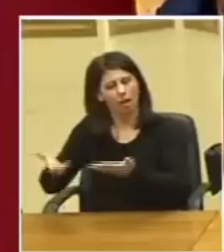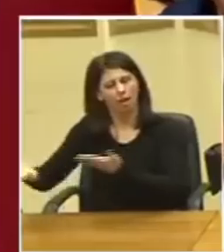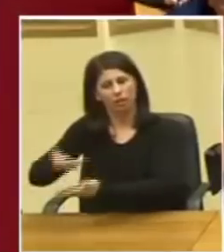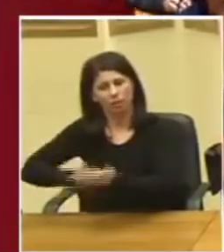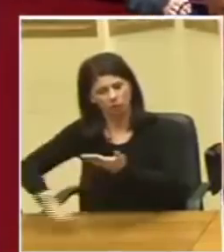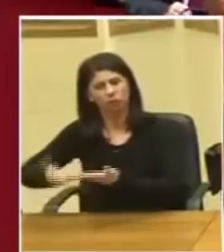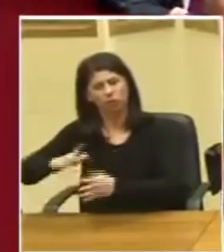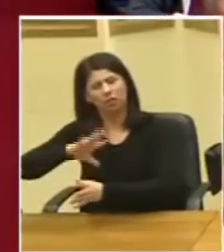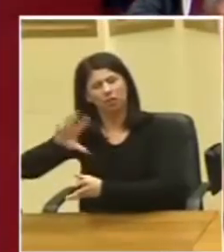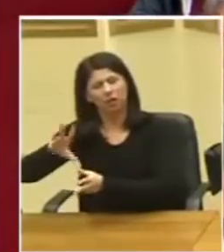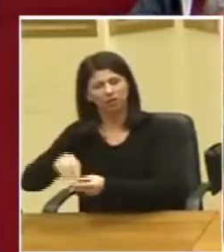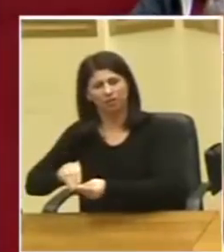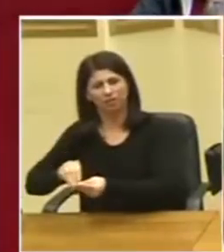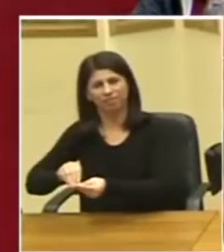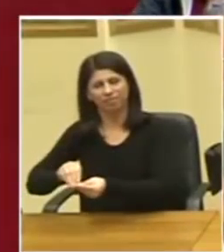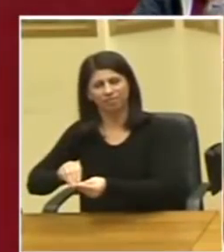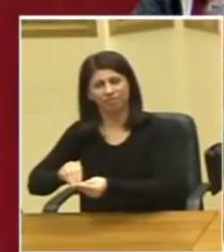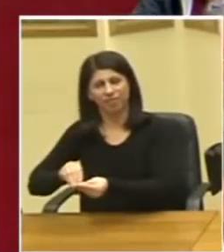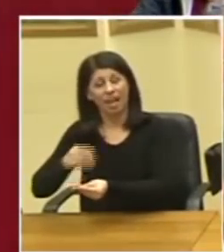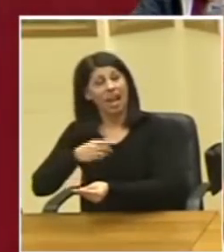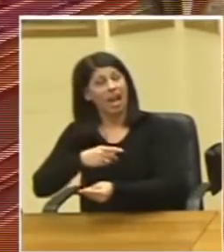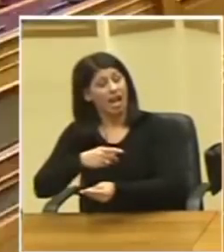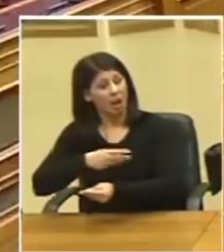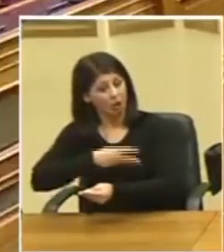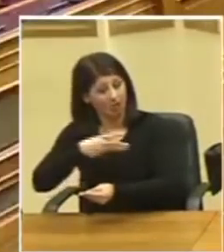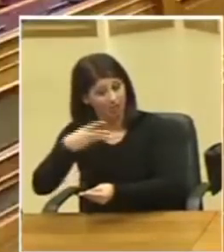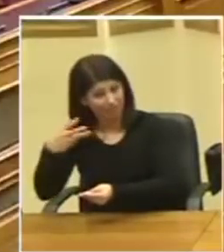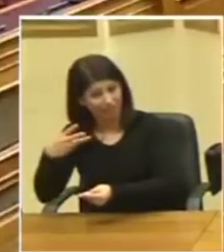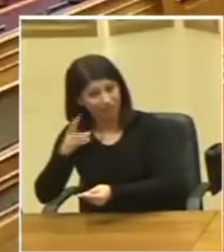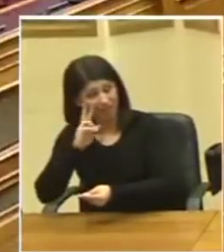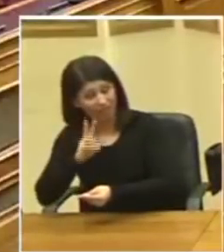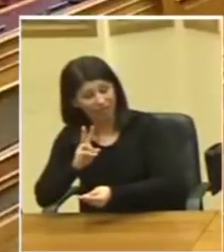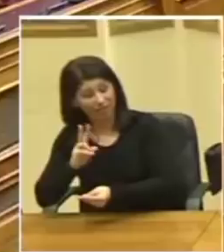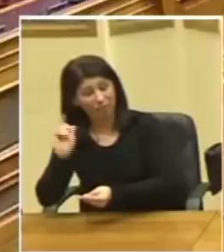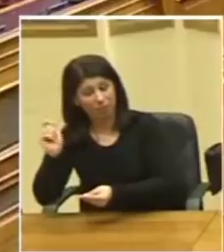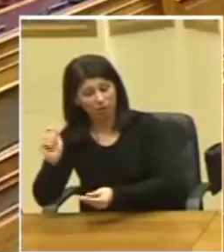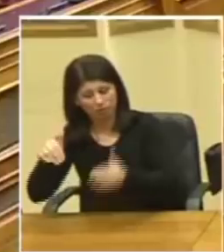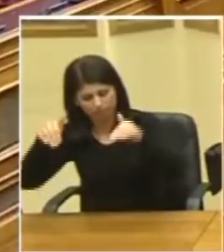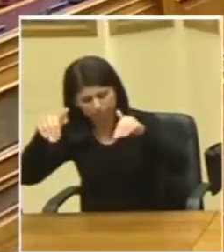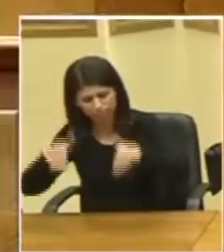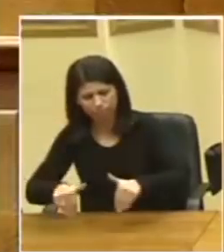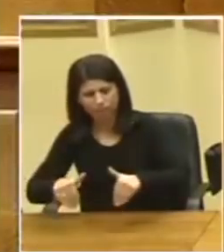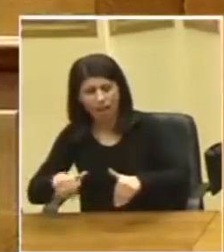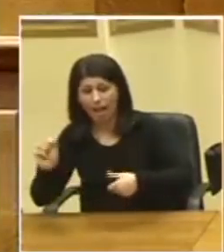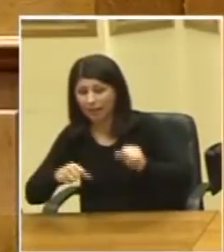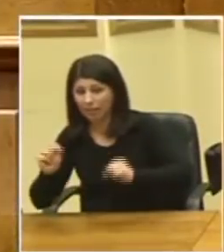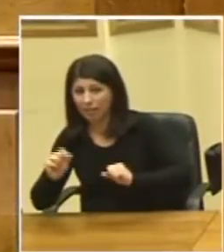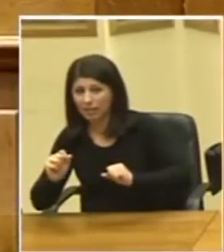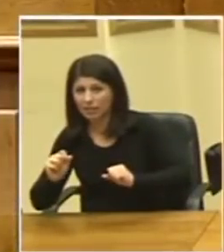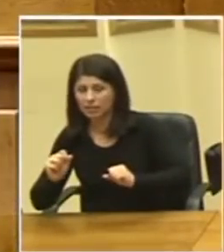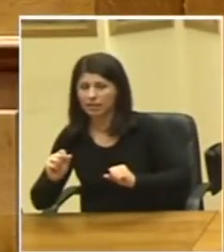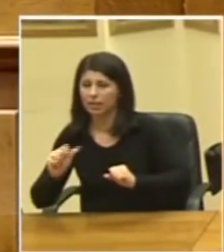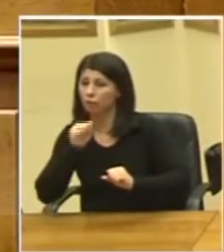κλπ. Φαίνεται από την πολιτική που τηρεί κατά γράμμα τις αντιδραστικές επιταγές